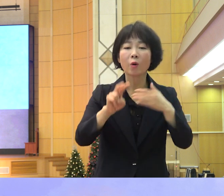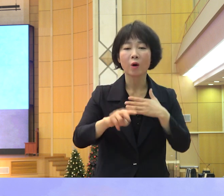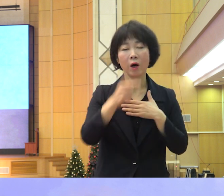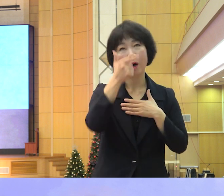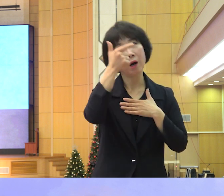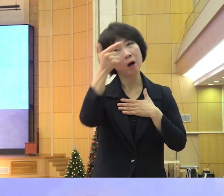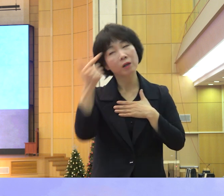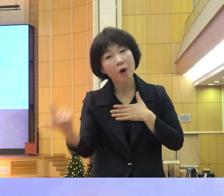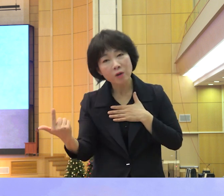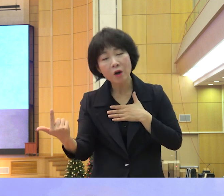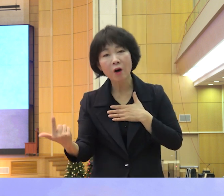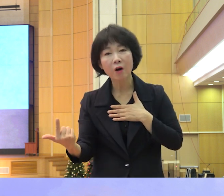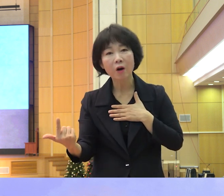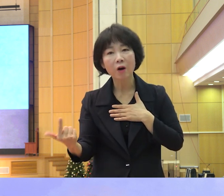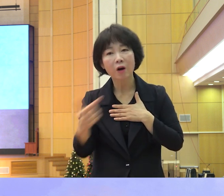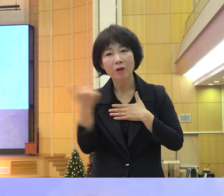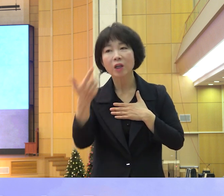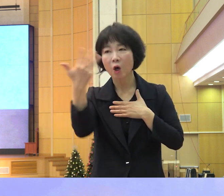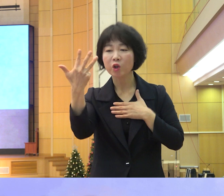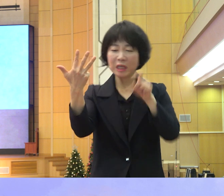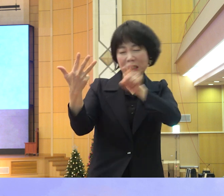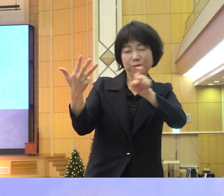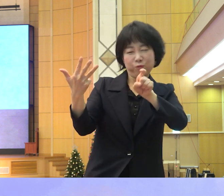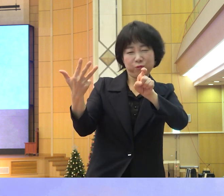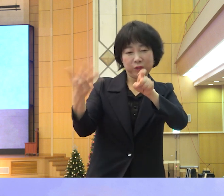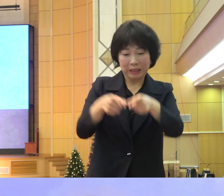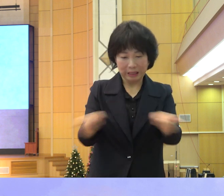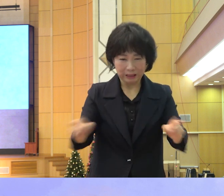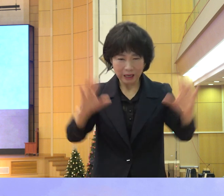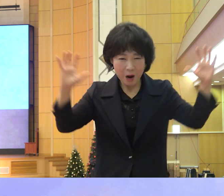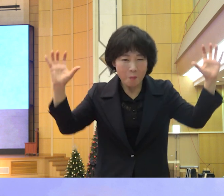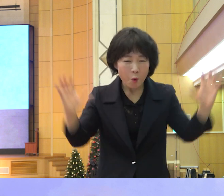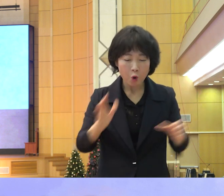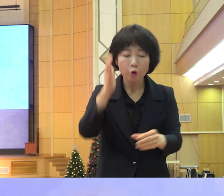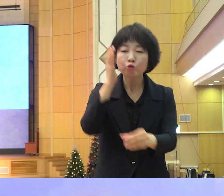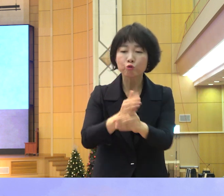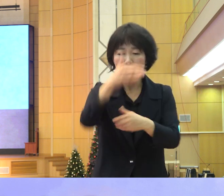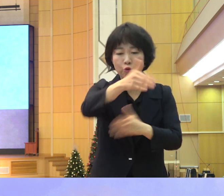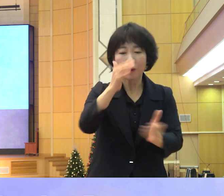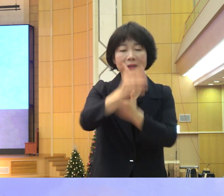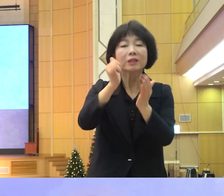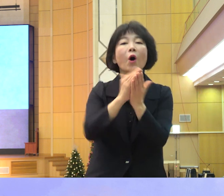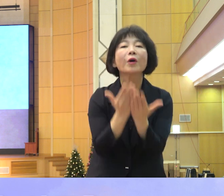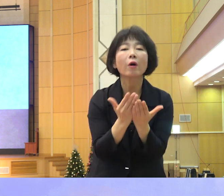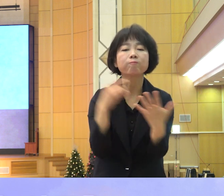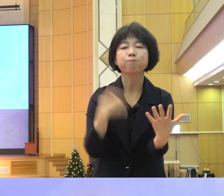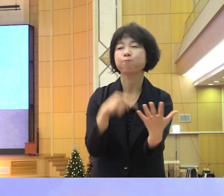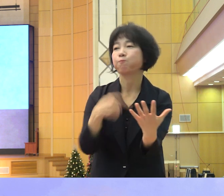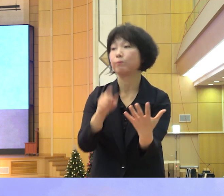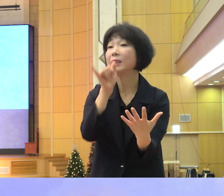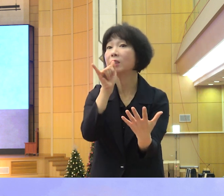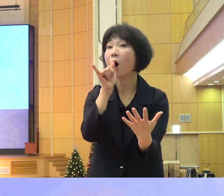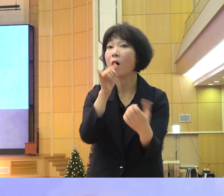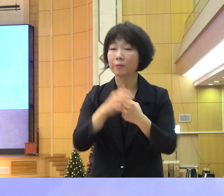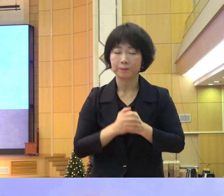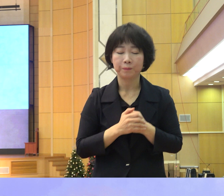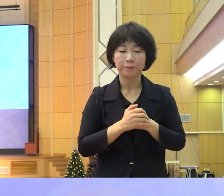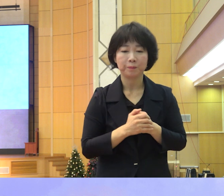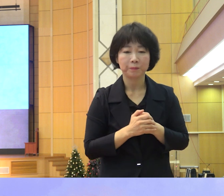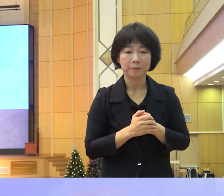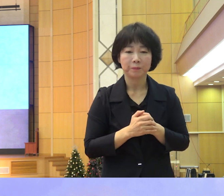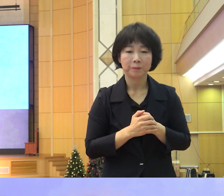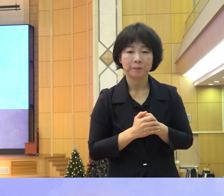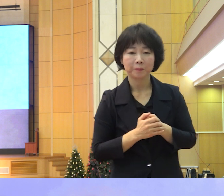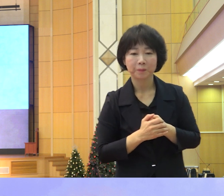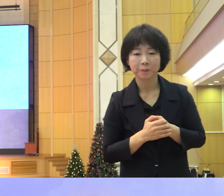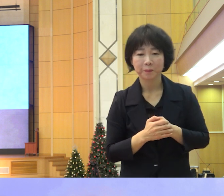그리고 저녁에는 8시 10분에 중급 성경교육, 계시록